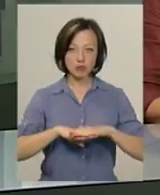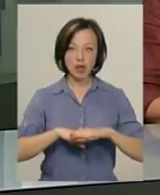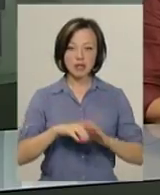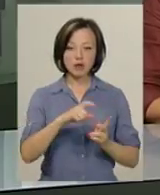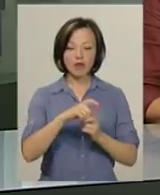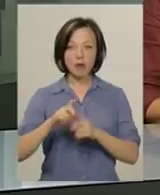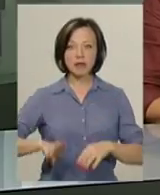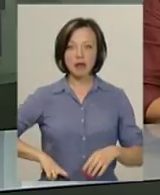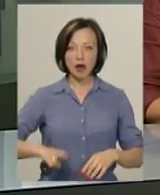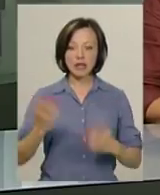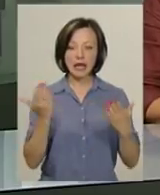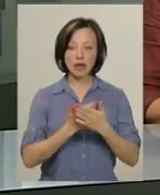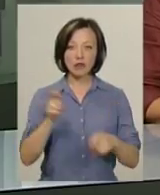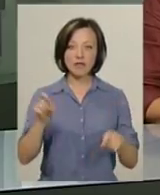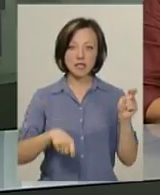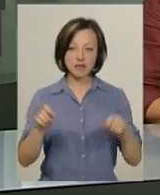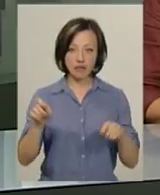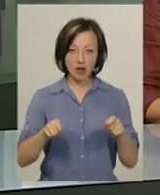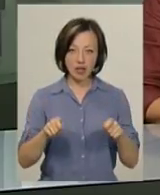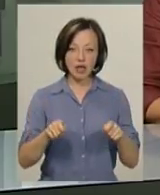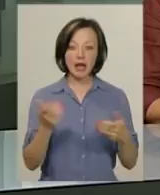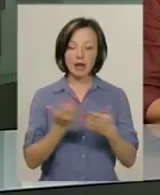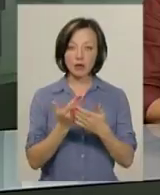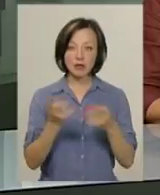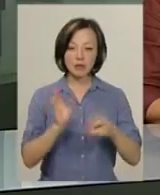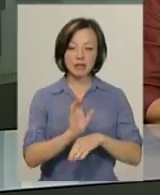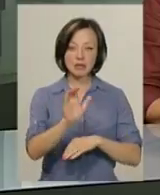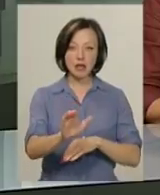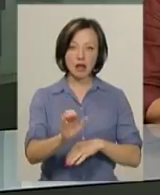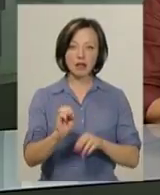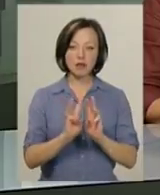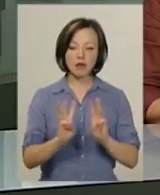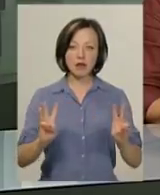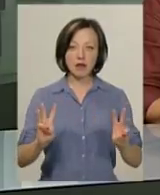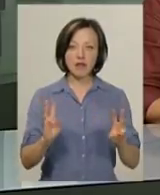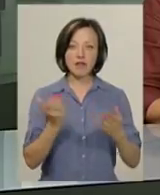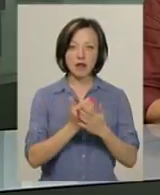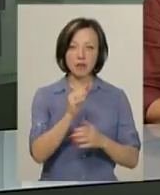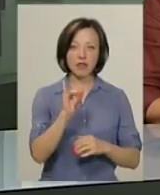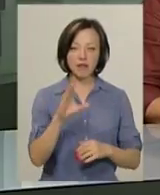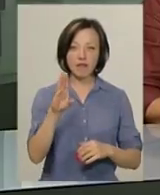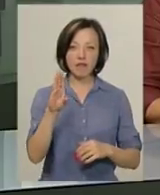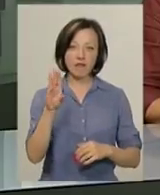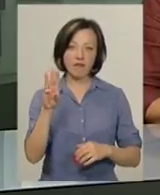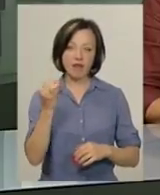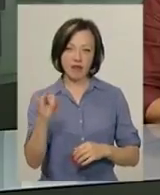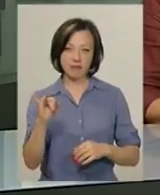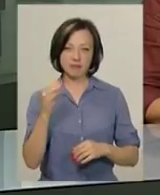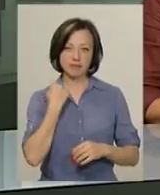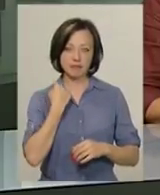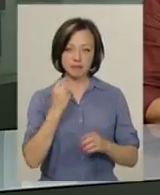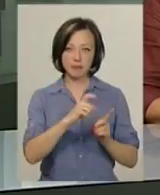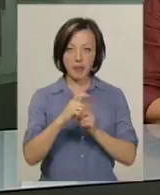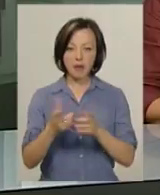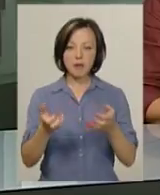За словами директора кінофестивалю Андрія Зайця, стрічки слід надсилати на портал «Film Freeway». Прийом фільмів буде платний,